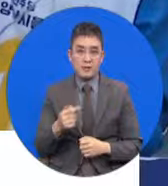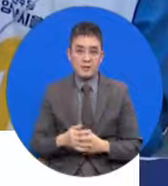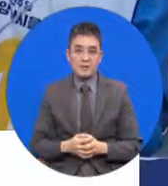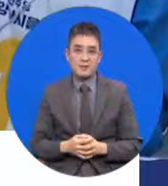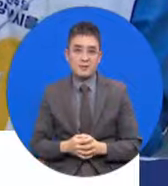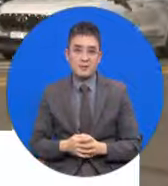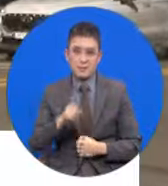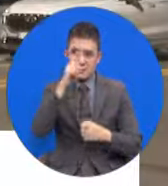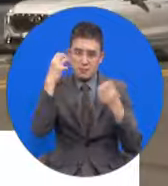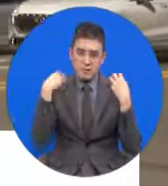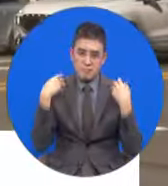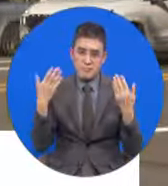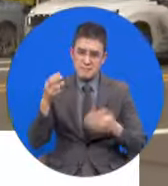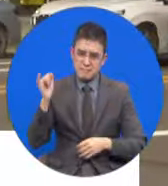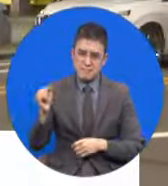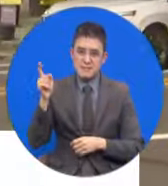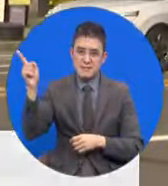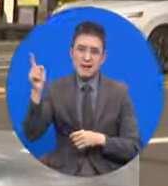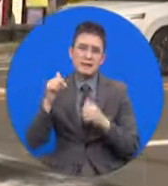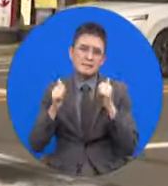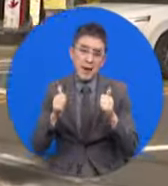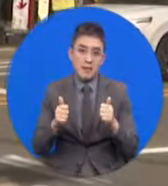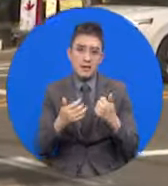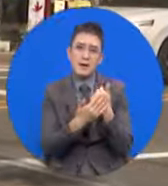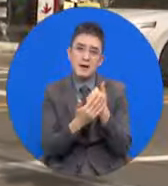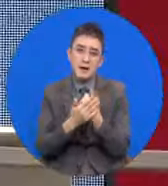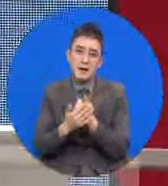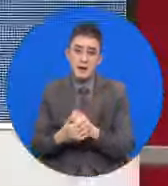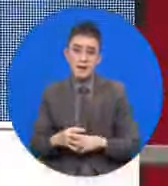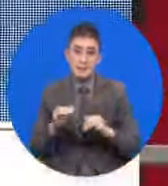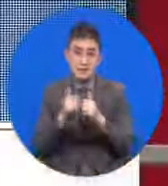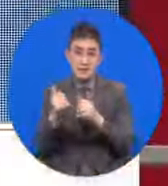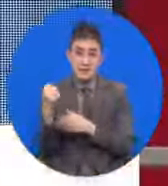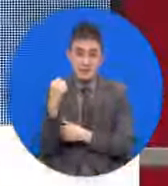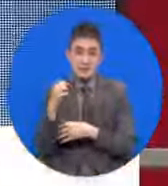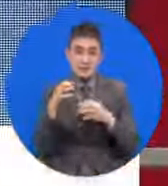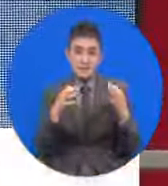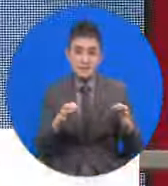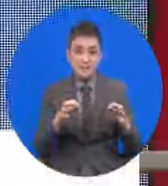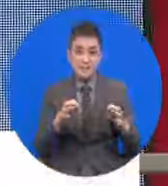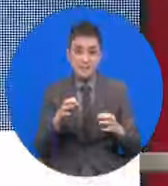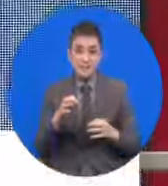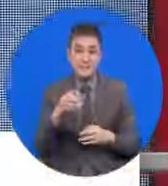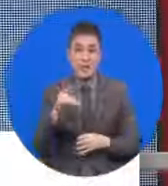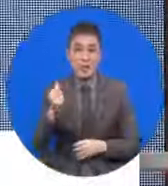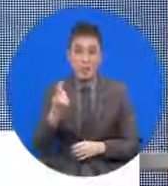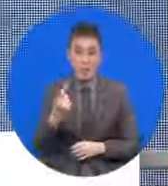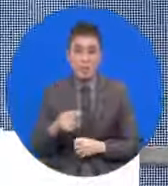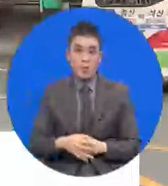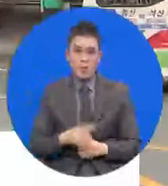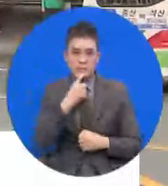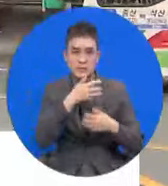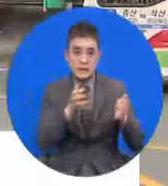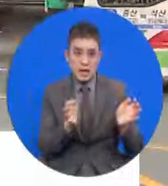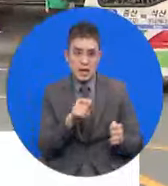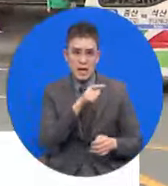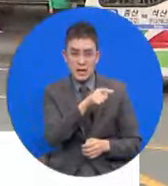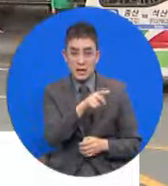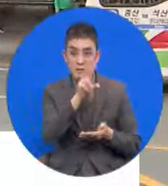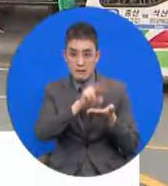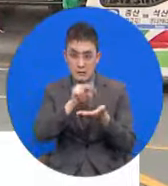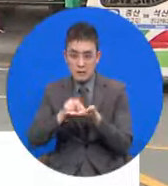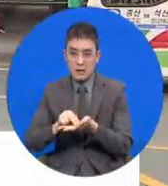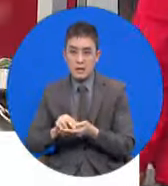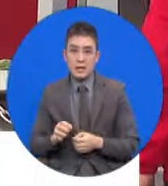윤석열 정권을 심판해달라고 호소했고 국민의힘 김태호 후보는 민주당의 정권 심판론에 맞서 양산 발전이 묻혀서는